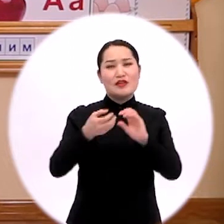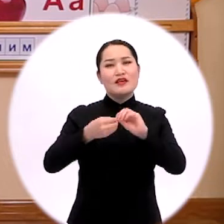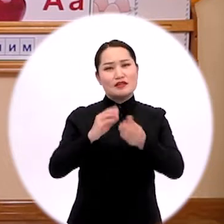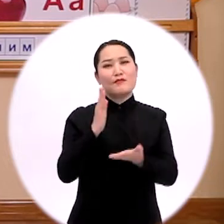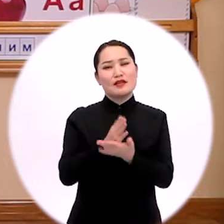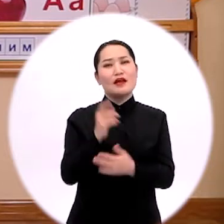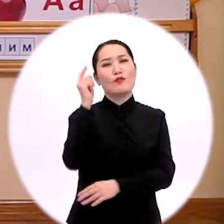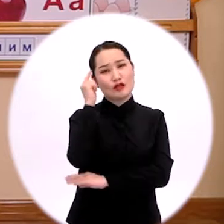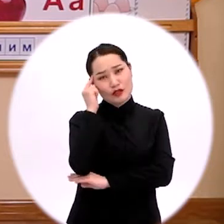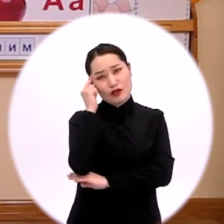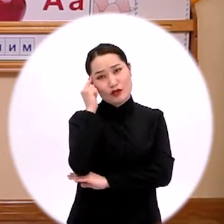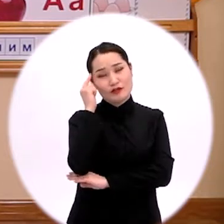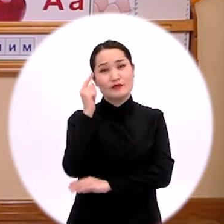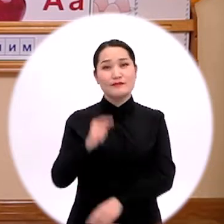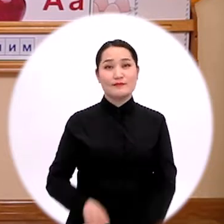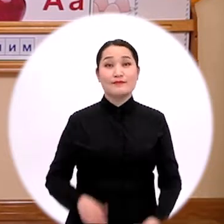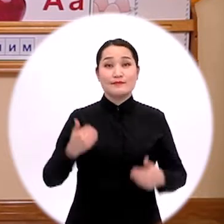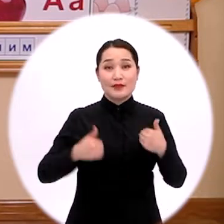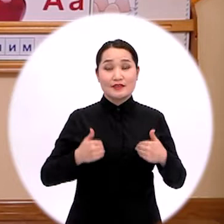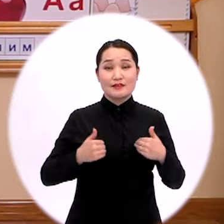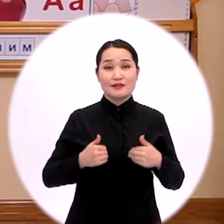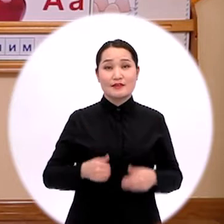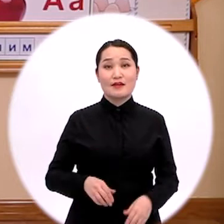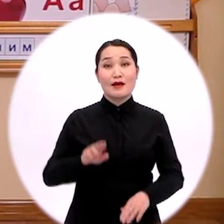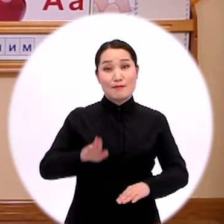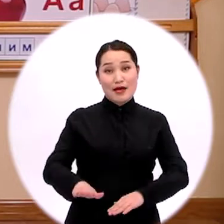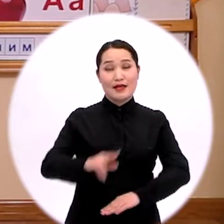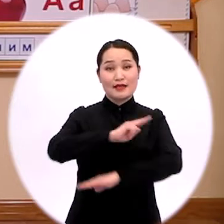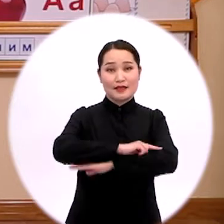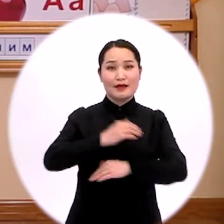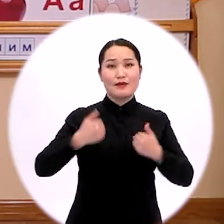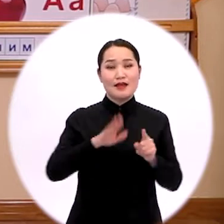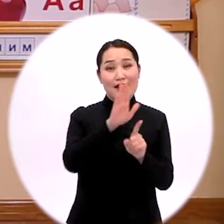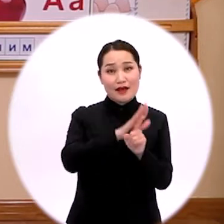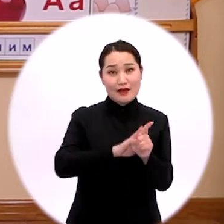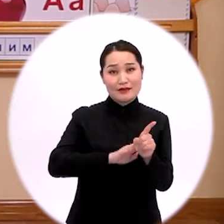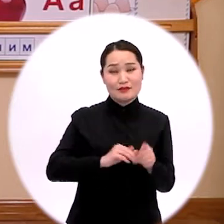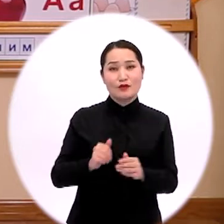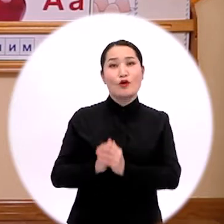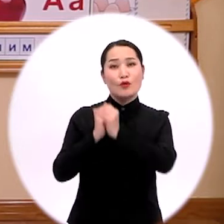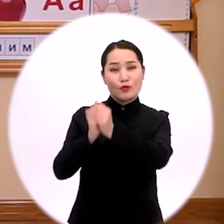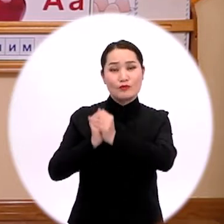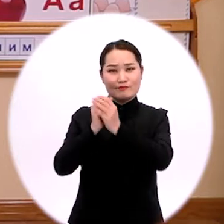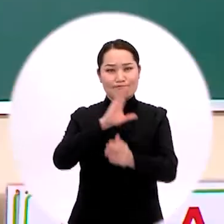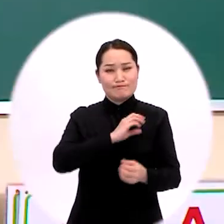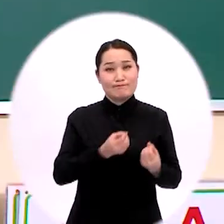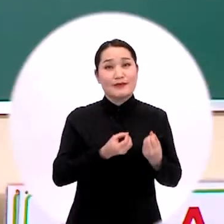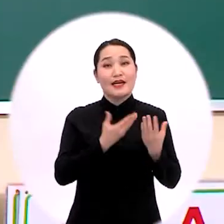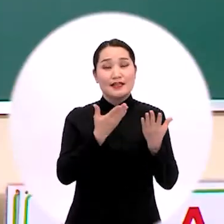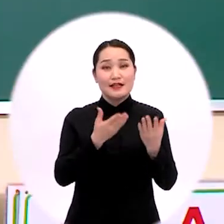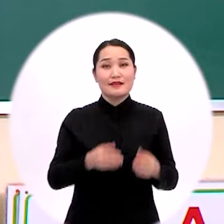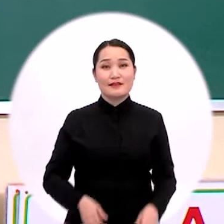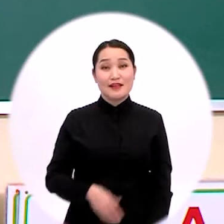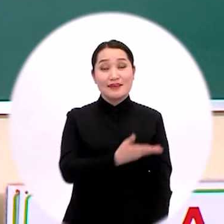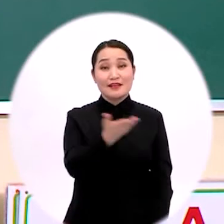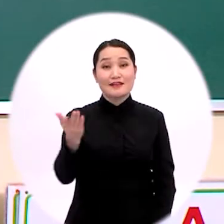гэж бодоод багш нь баг ангийнхаа багшийг хайрлаж хүндэтгэх сэтгэл төрлөө.